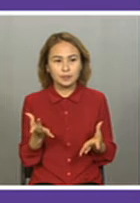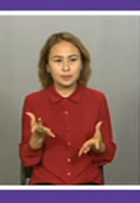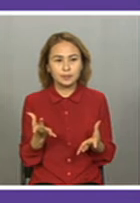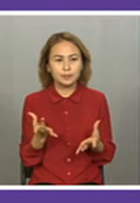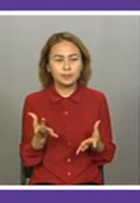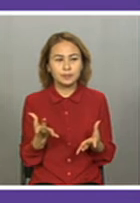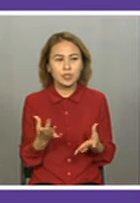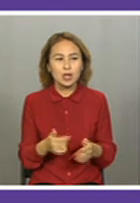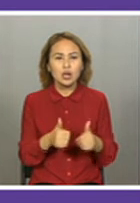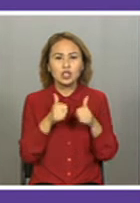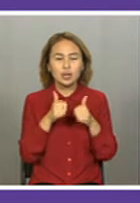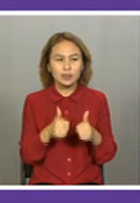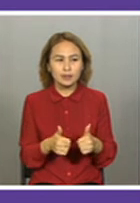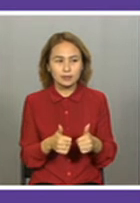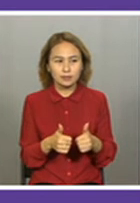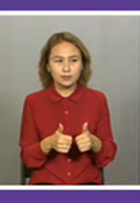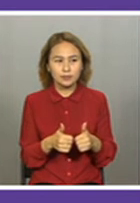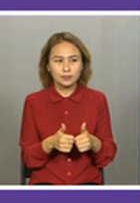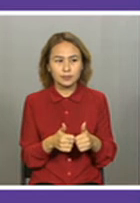жақсылықты,